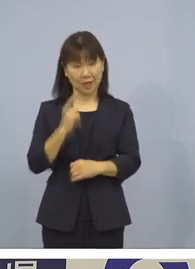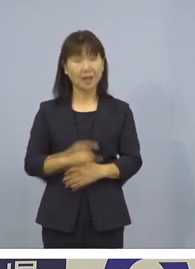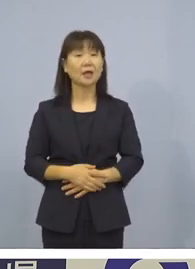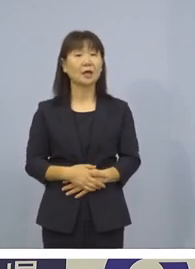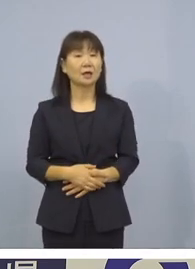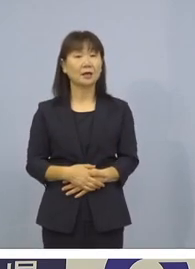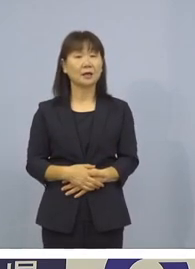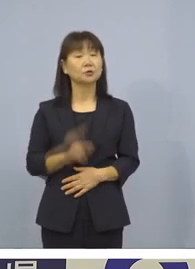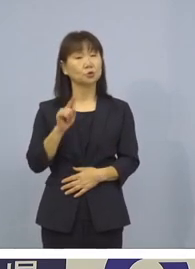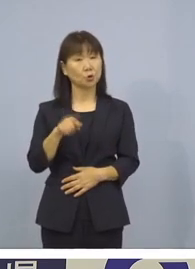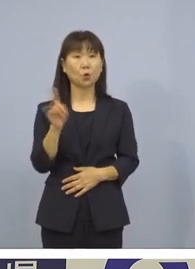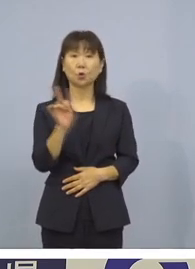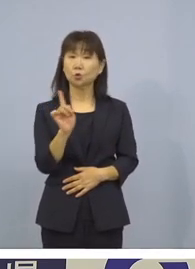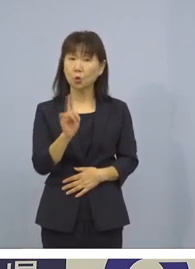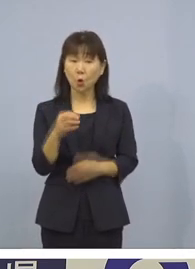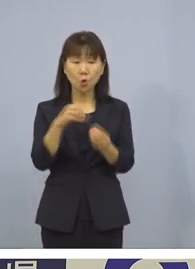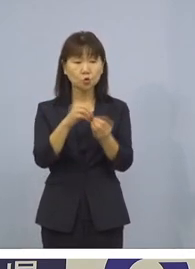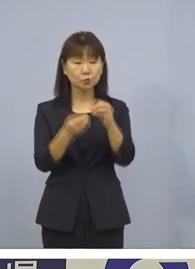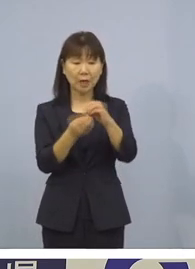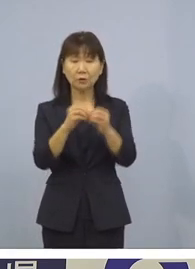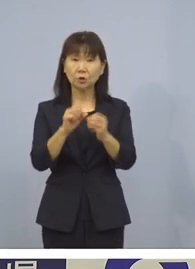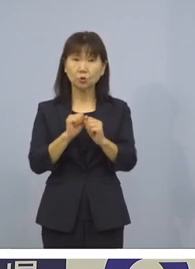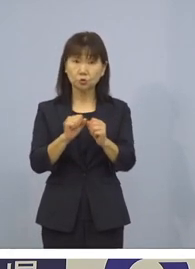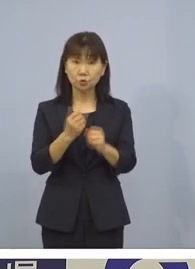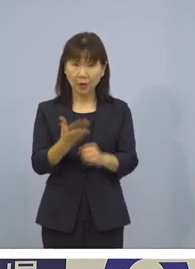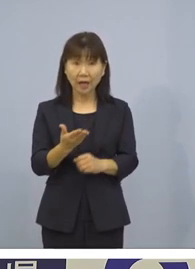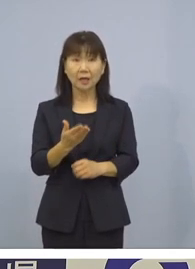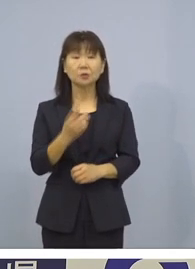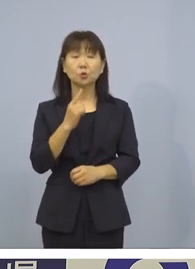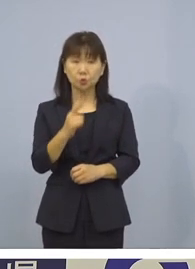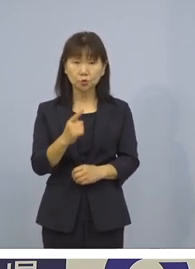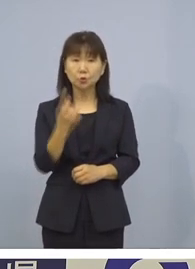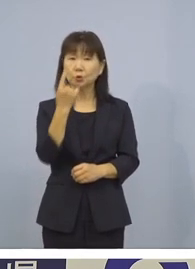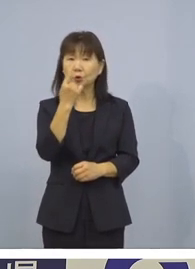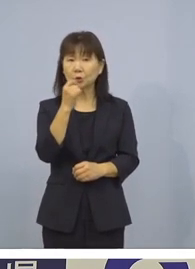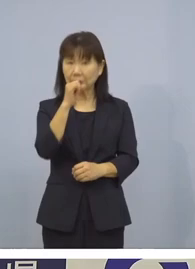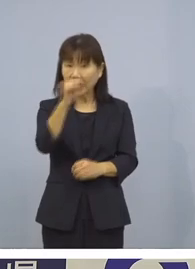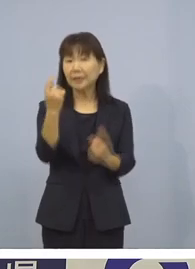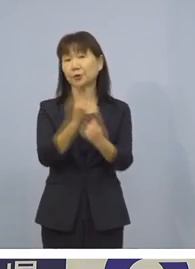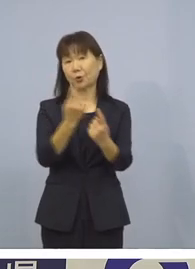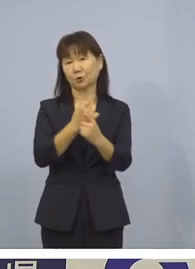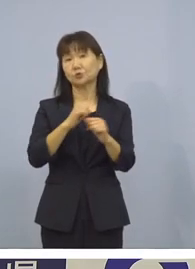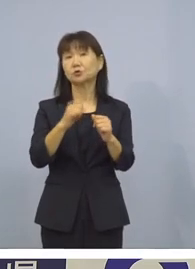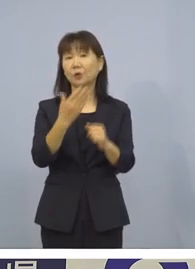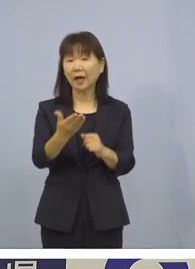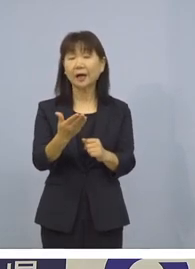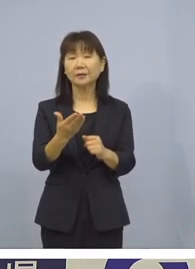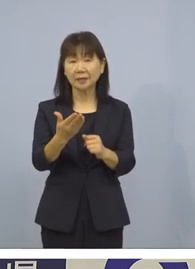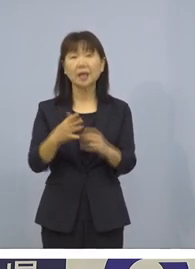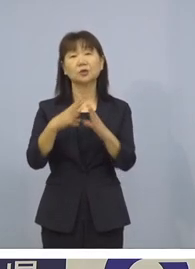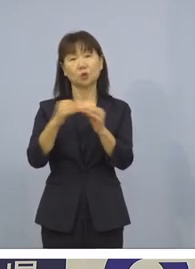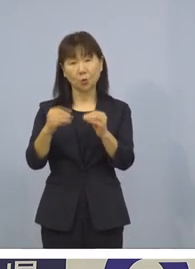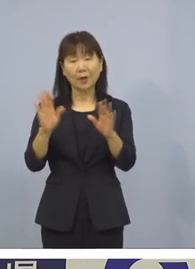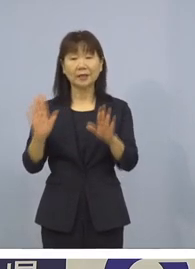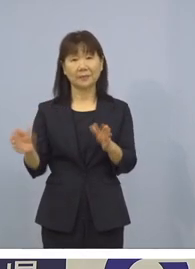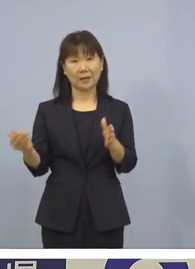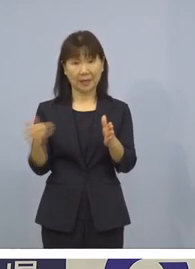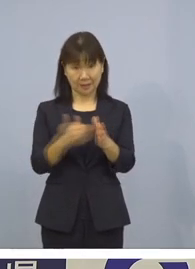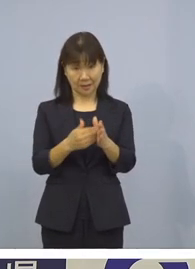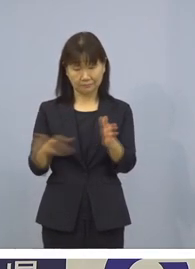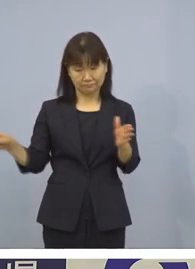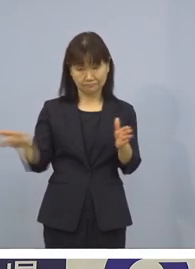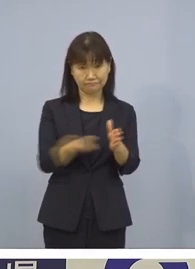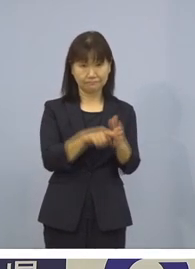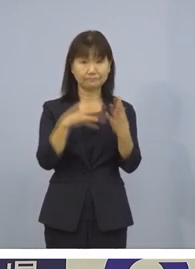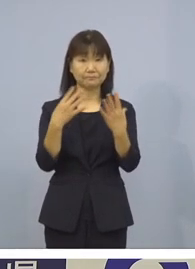それをどう組み合わせをするかという、改良していくかで日本は今まで来たわけでありまして、ま